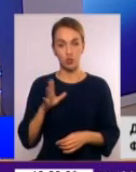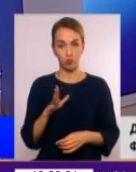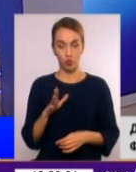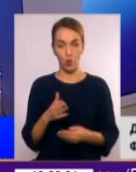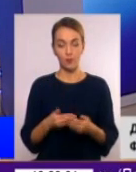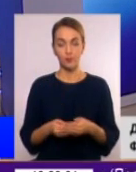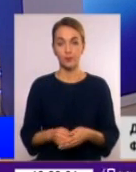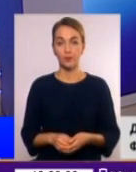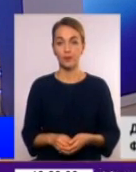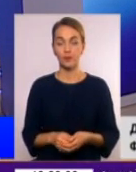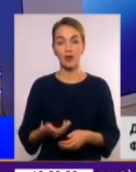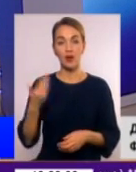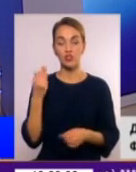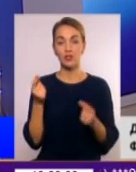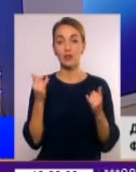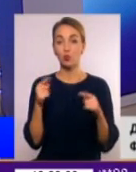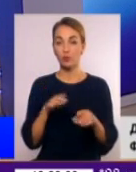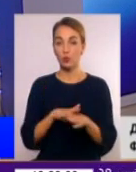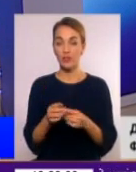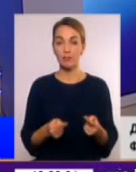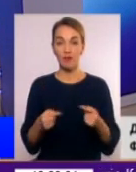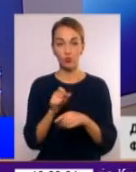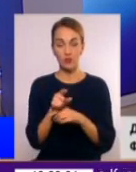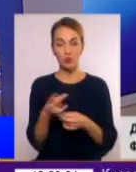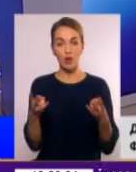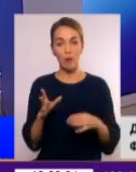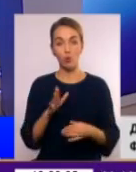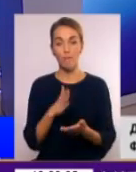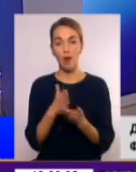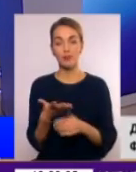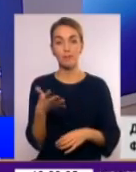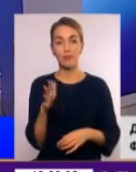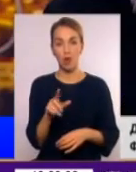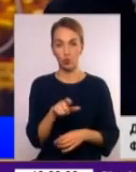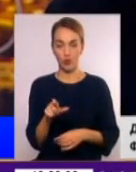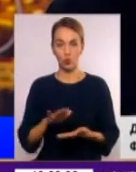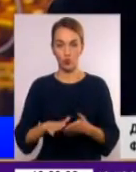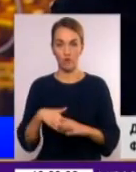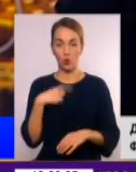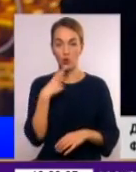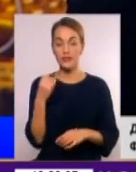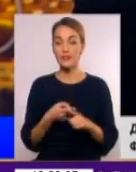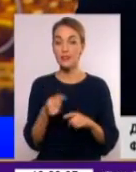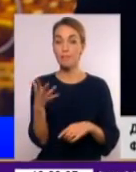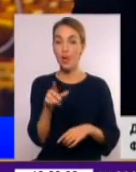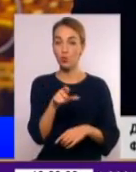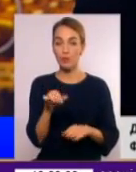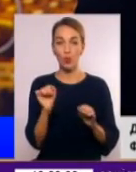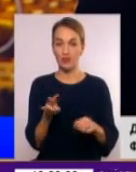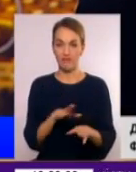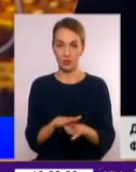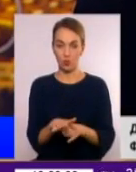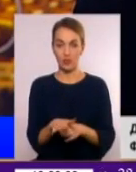Раніше для того, щоб виконати певну задачу, треба було мати 5 людей, умовно кажучи, і ці 5 людей могли ще її не